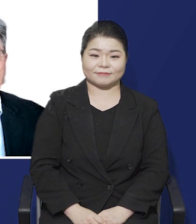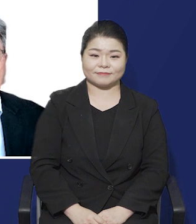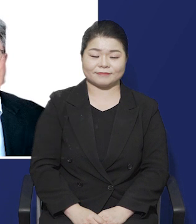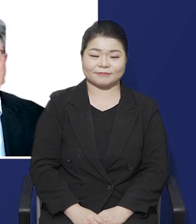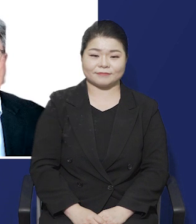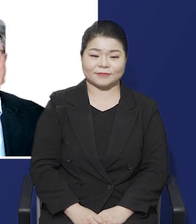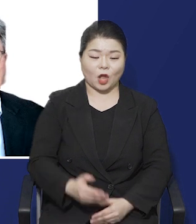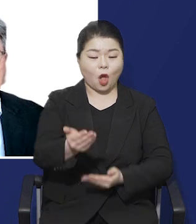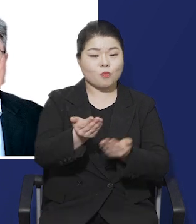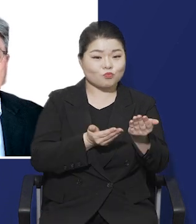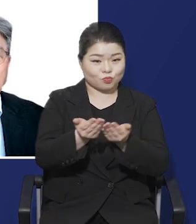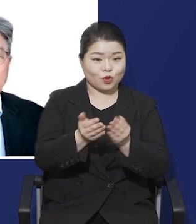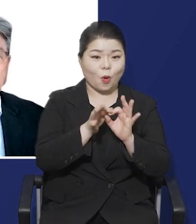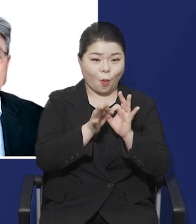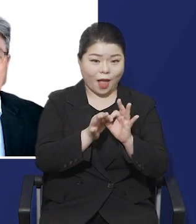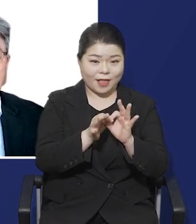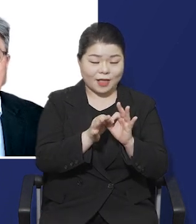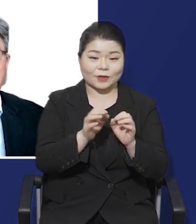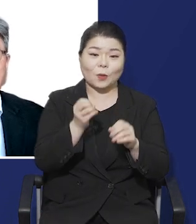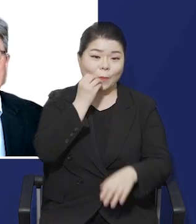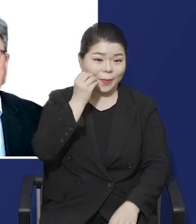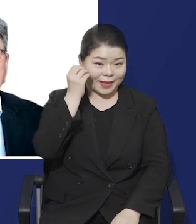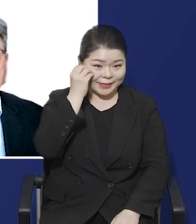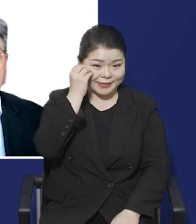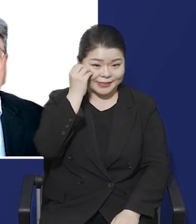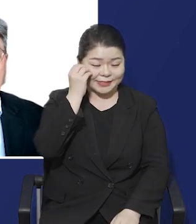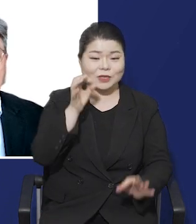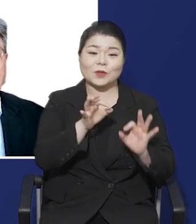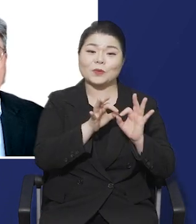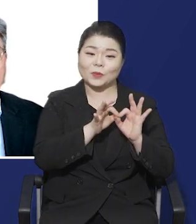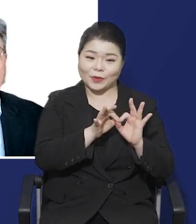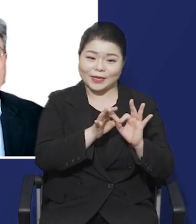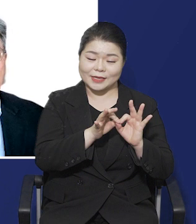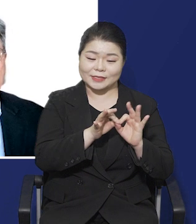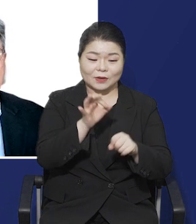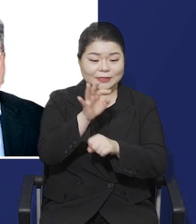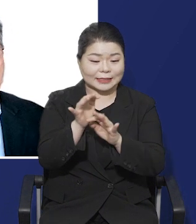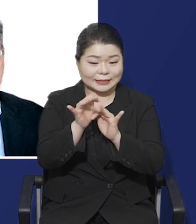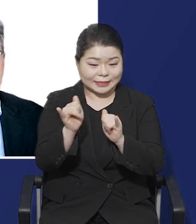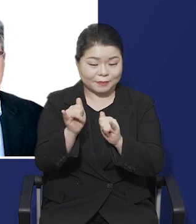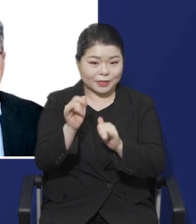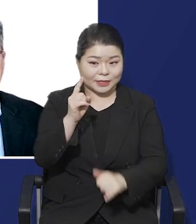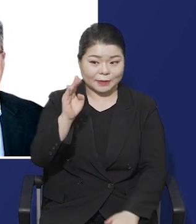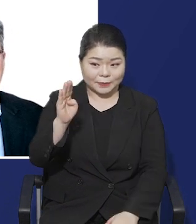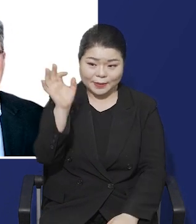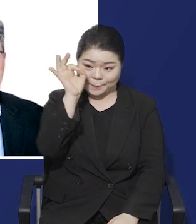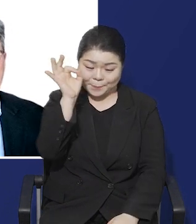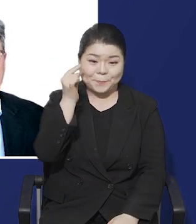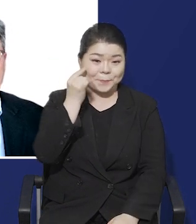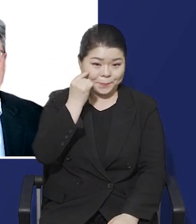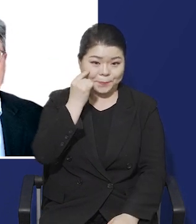이러한 무역 관련 전자거래 알선 사이트나 웹사이트를 이용하여 바이어 데이터베이스를 검색하는